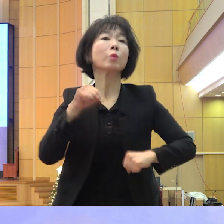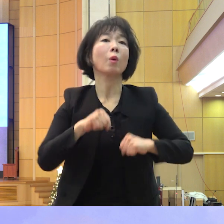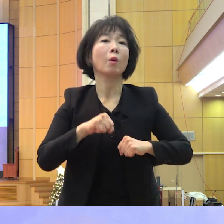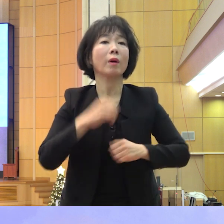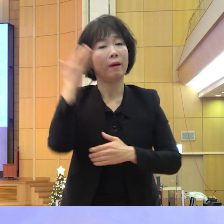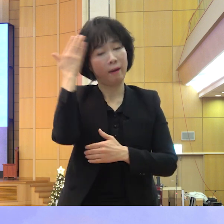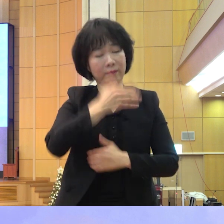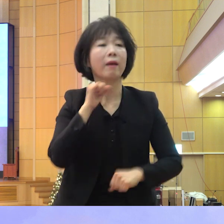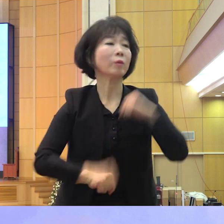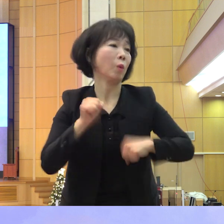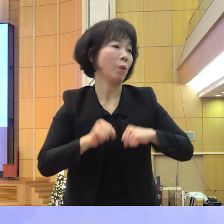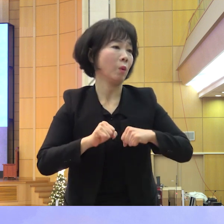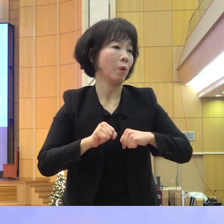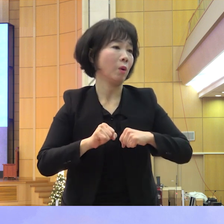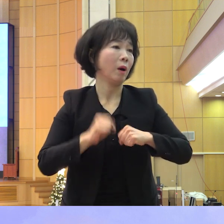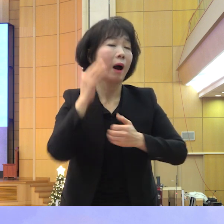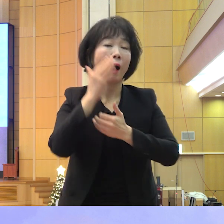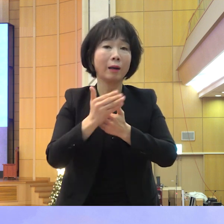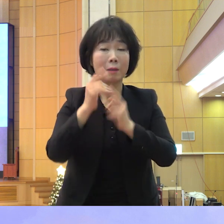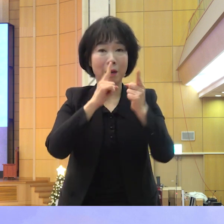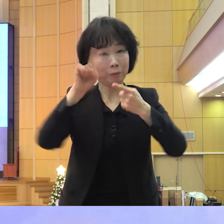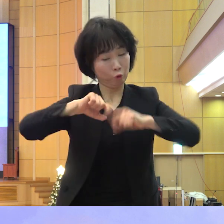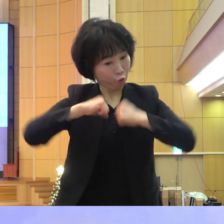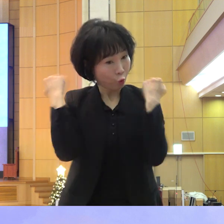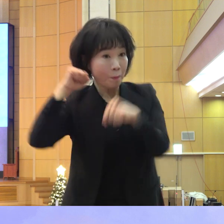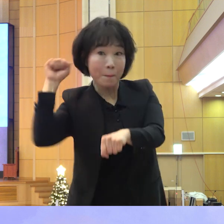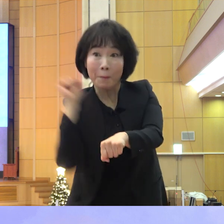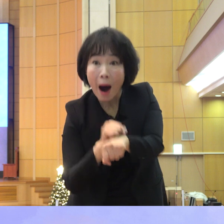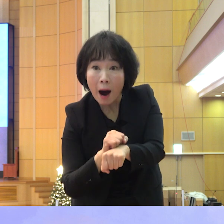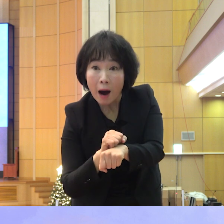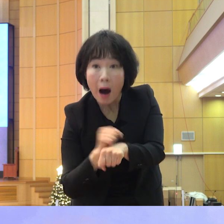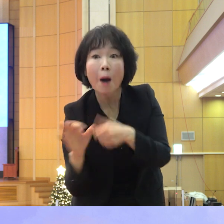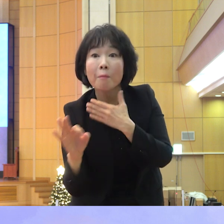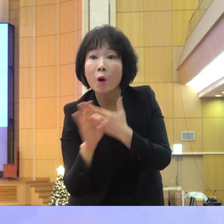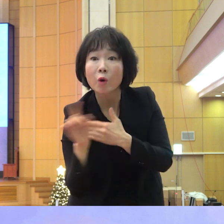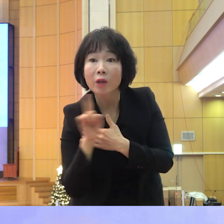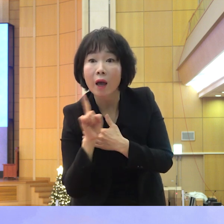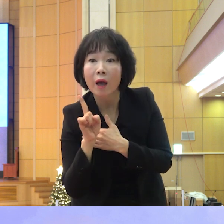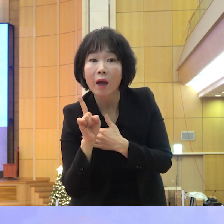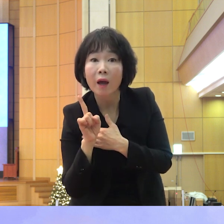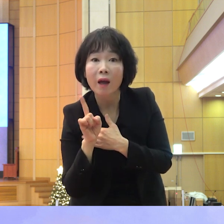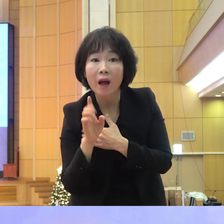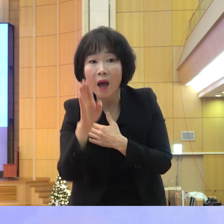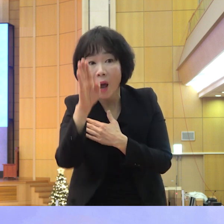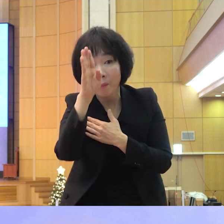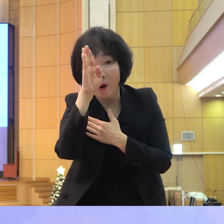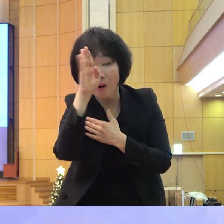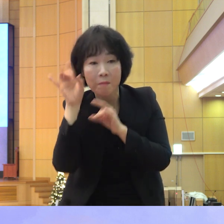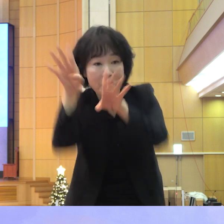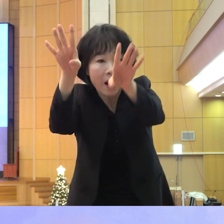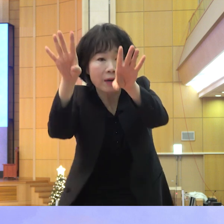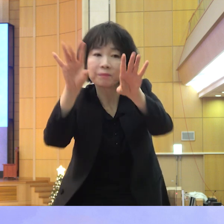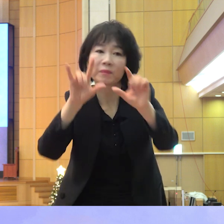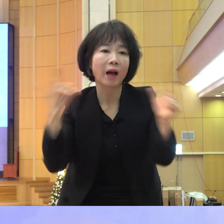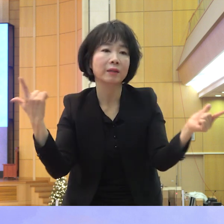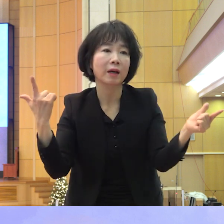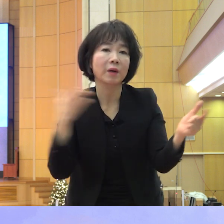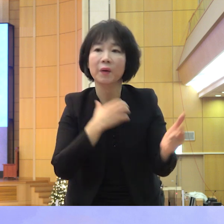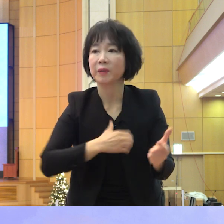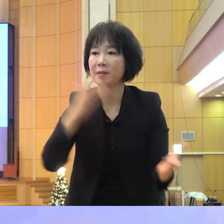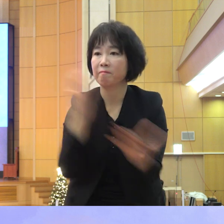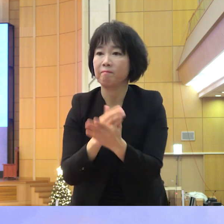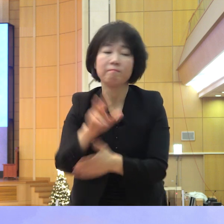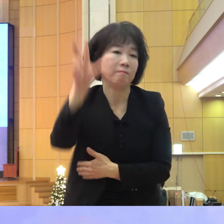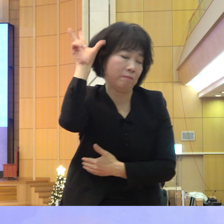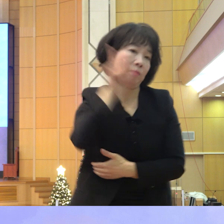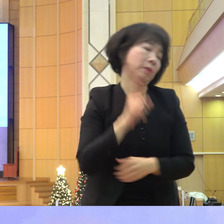행하고 그렇게 하나님 보시기에 선하게 살면 애굽에 내린 질병 하나라도 내리지 않는다는